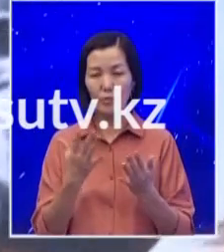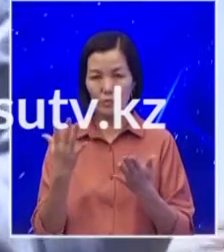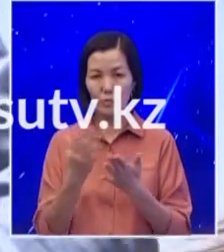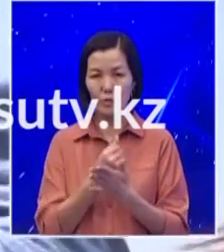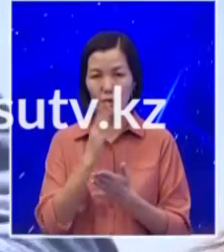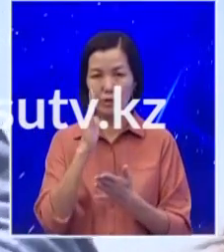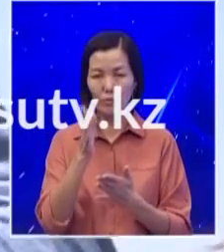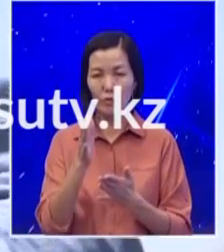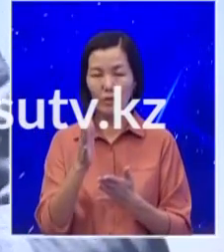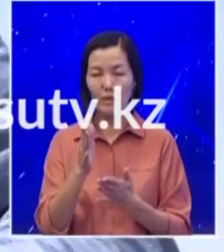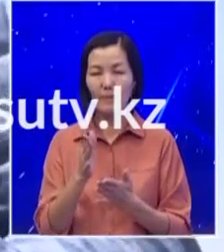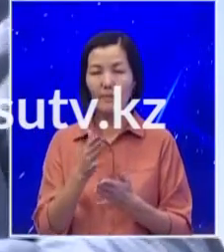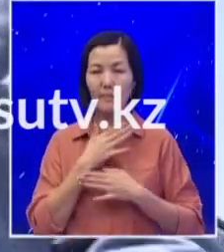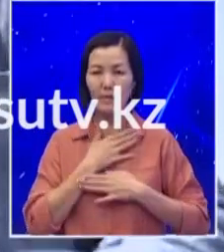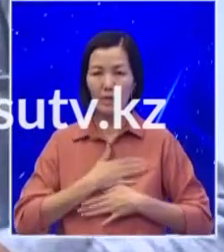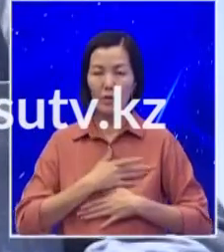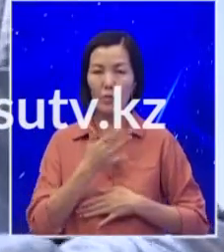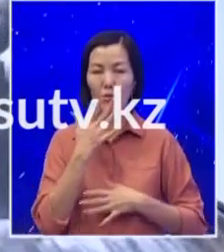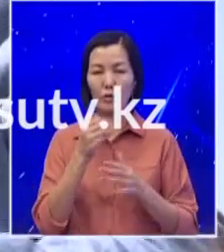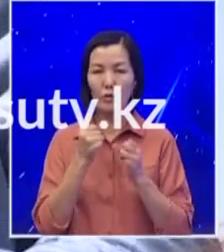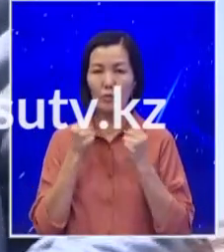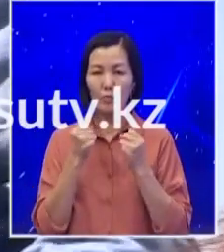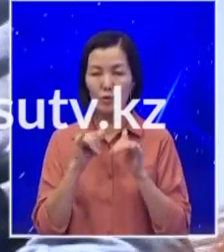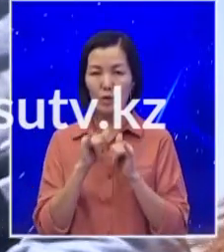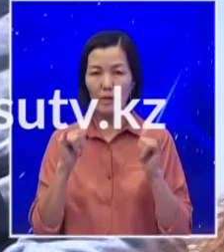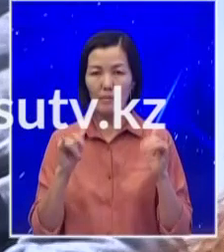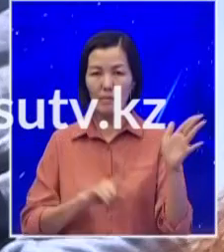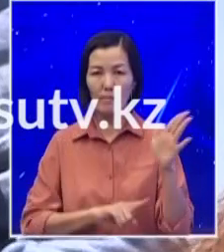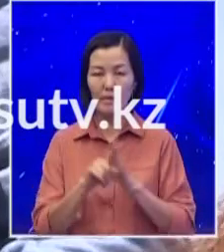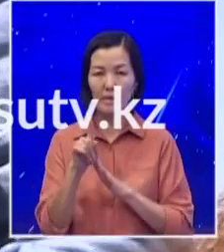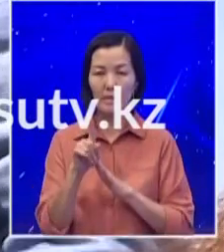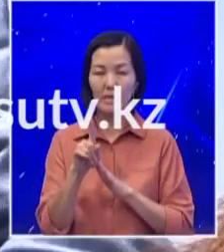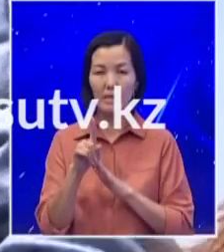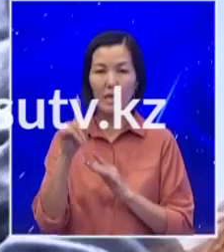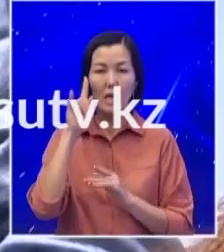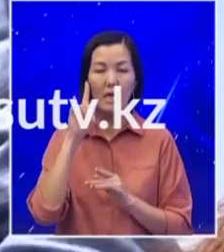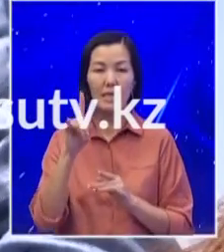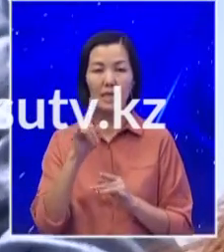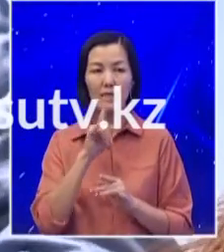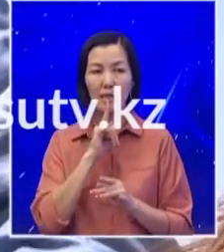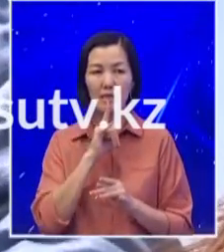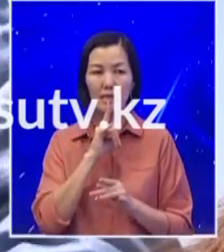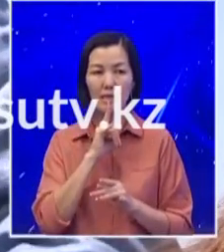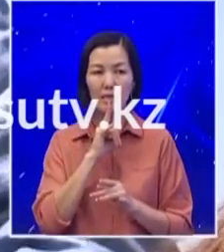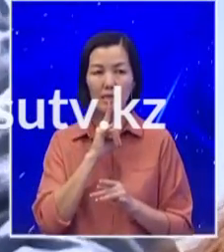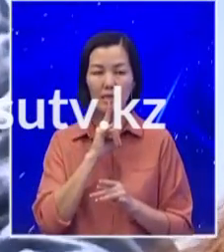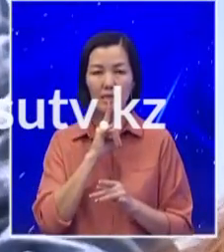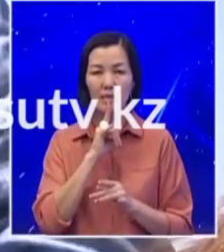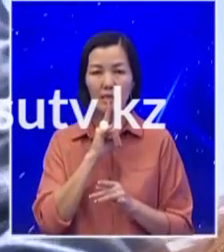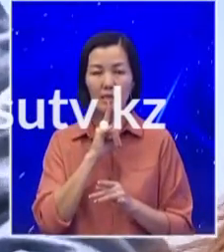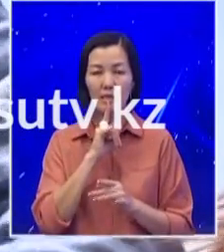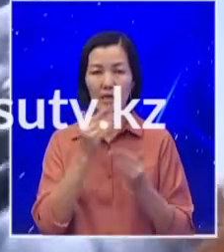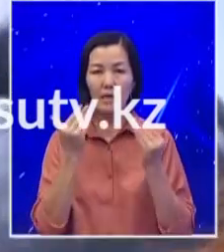сынайды. Құдайға шүкір, ұлттық спортымыз даму үстінде, осы Қазақстандағы қолтумаларымыздың өзі